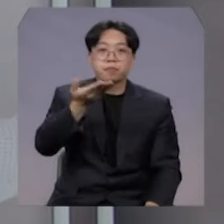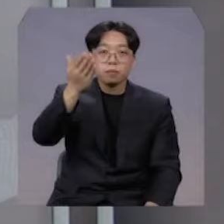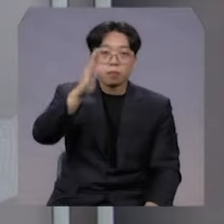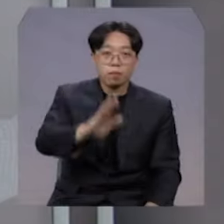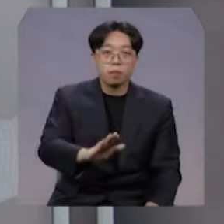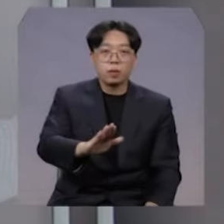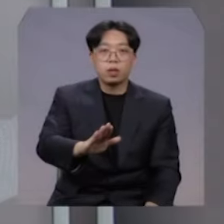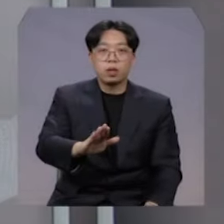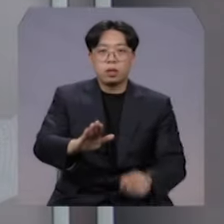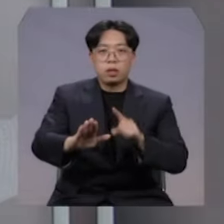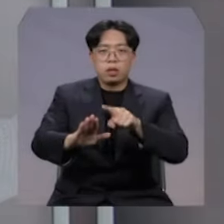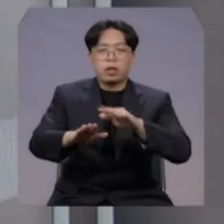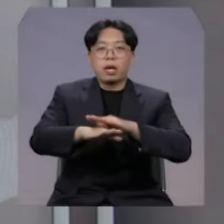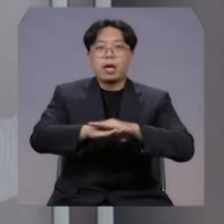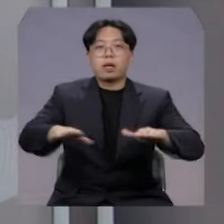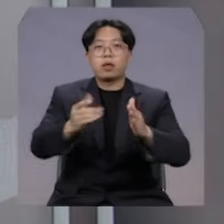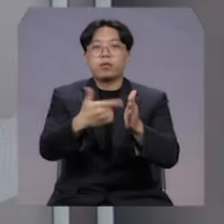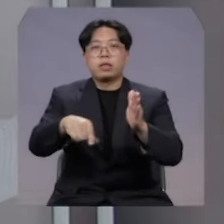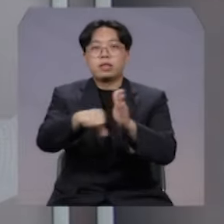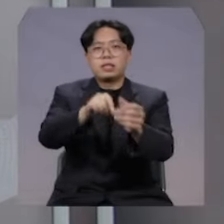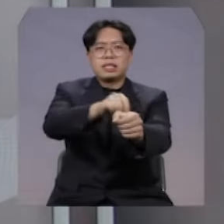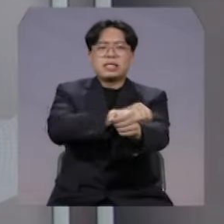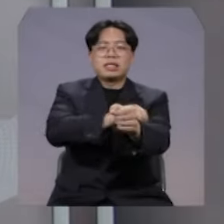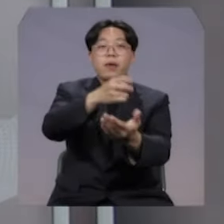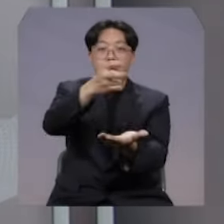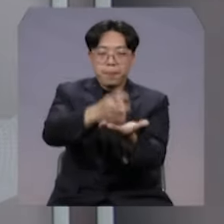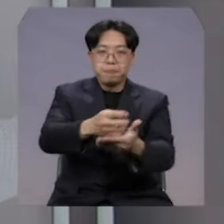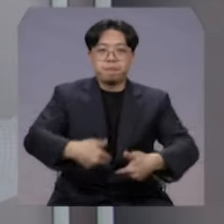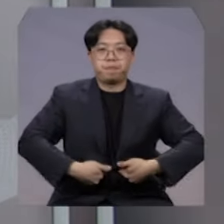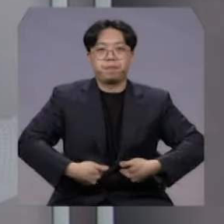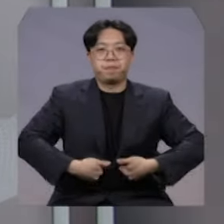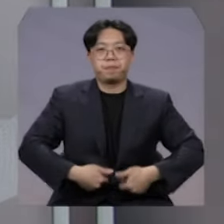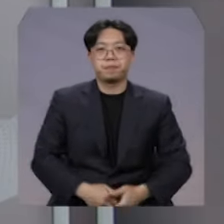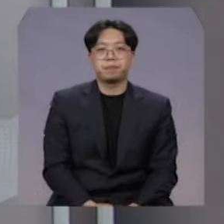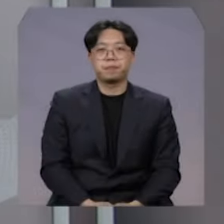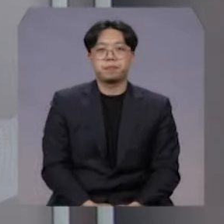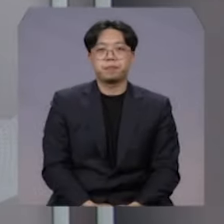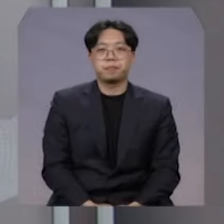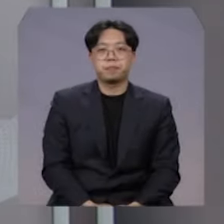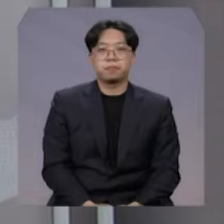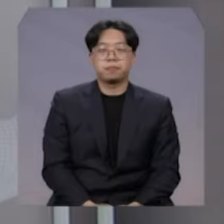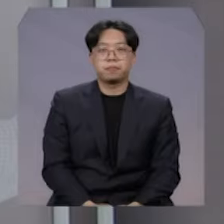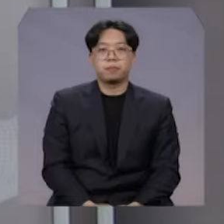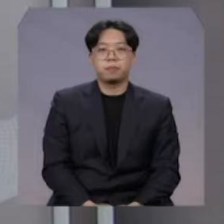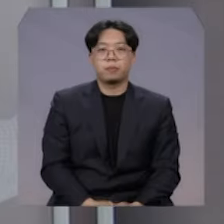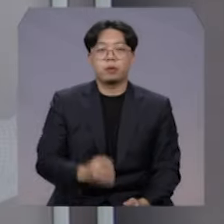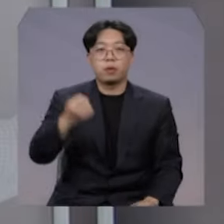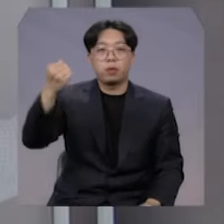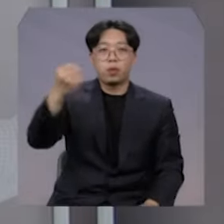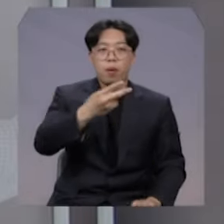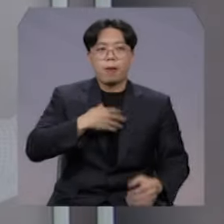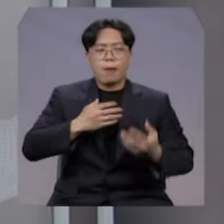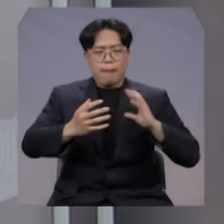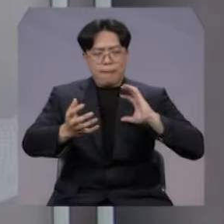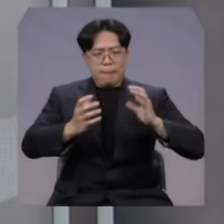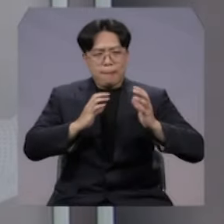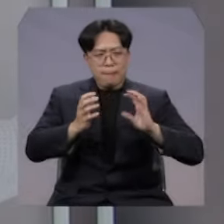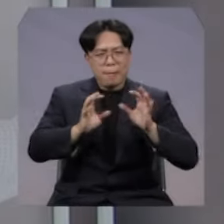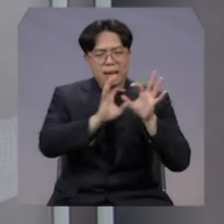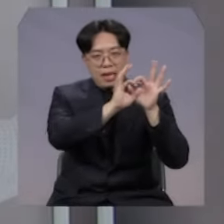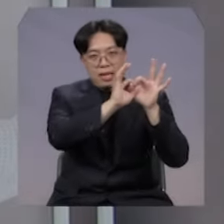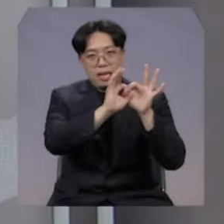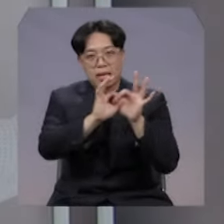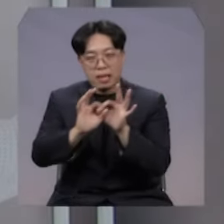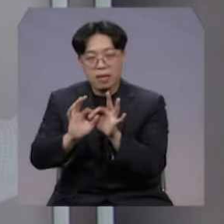대해서 완착시키기 위해서 특별법이 필요한 것입니다. 그리고 우리가 실제로 회의를 몇 번이나 걸쳐가지고 오세훈